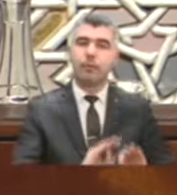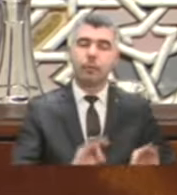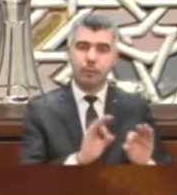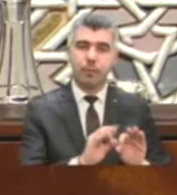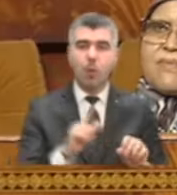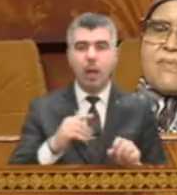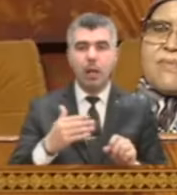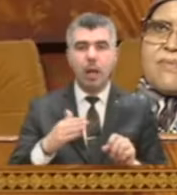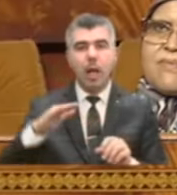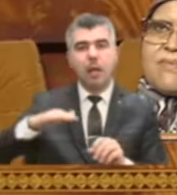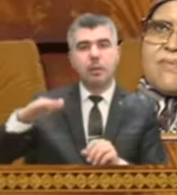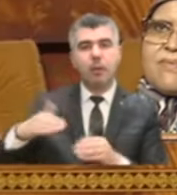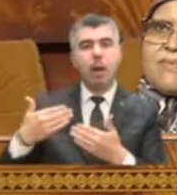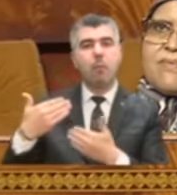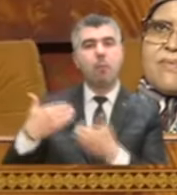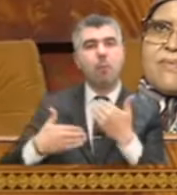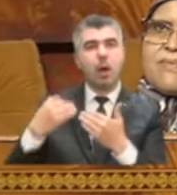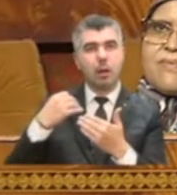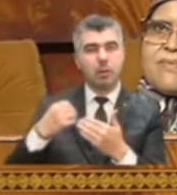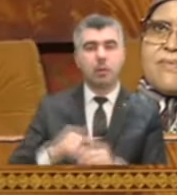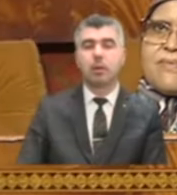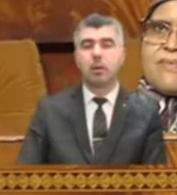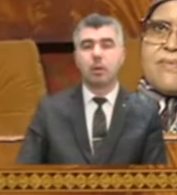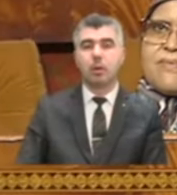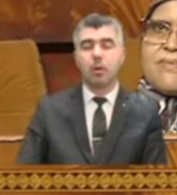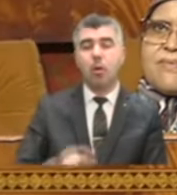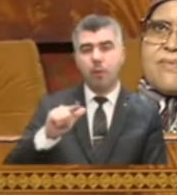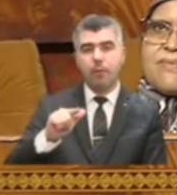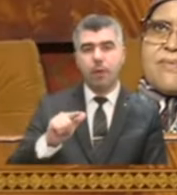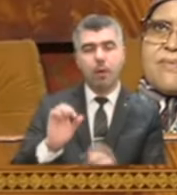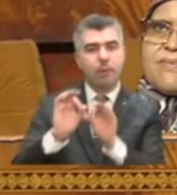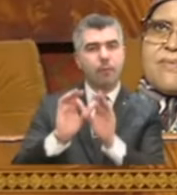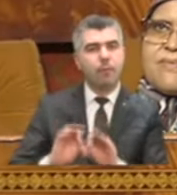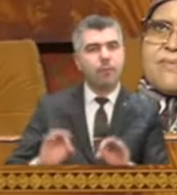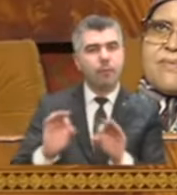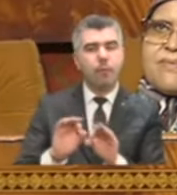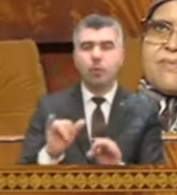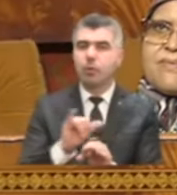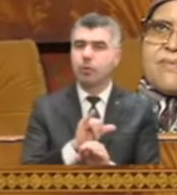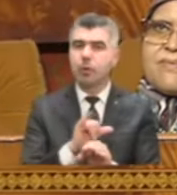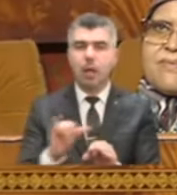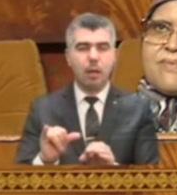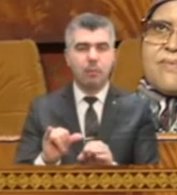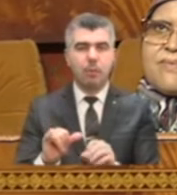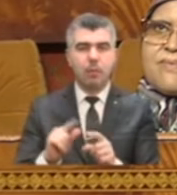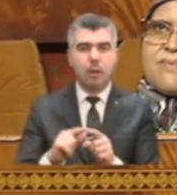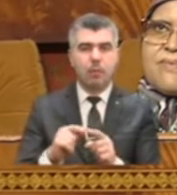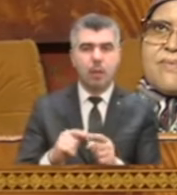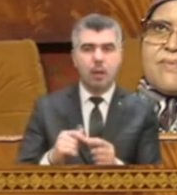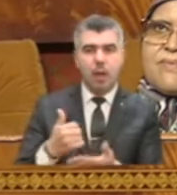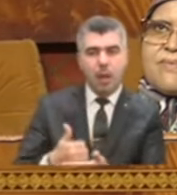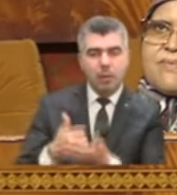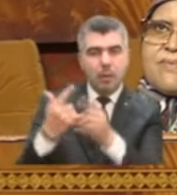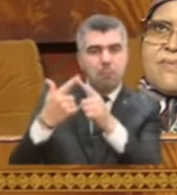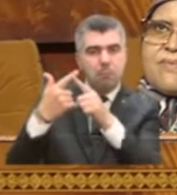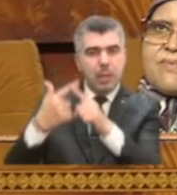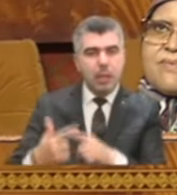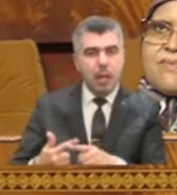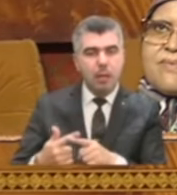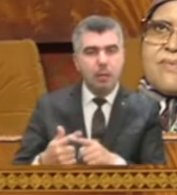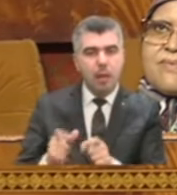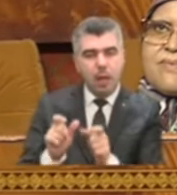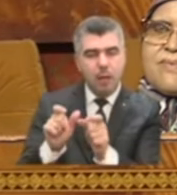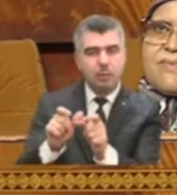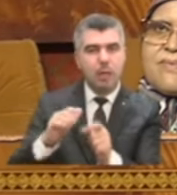معاقين وكيعيشوا ظروف قاسية، وما عندنا لا الخاصية ولا الإمكانيات باش يمكننا نقوموا بهاد